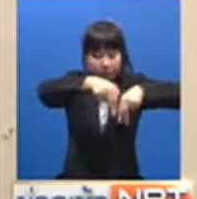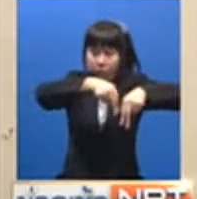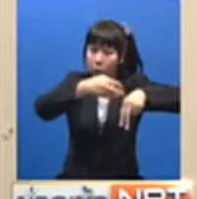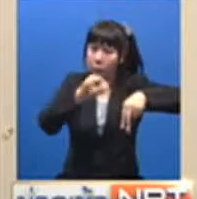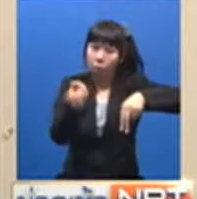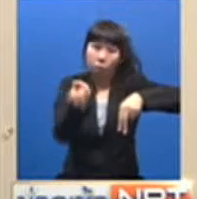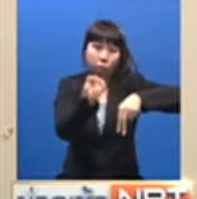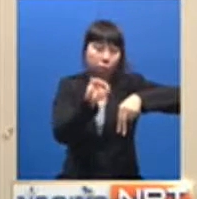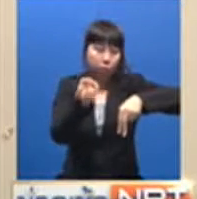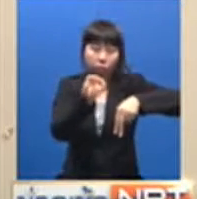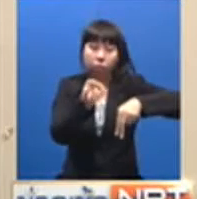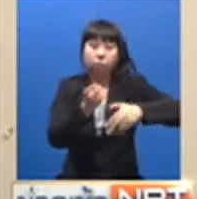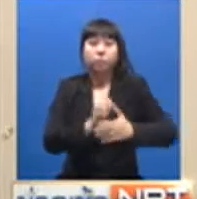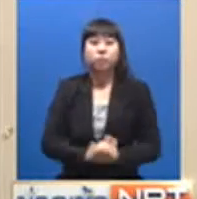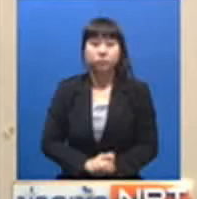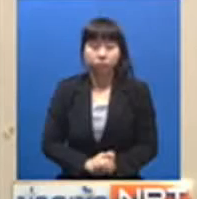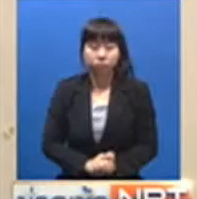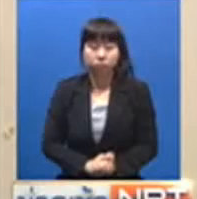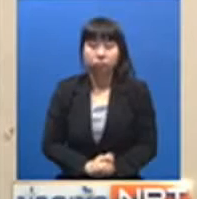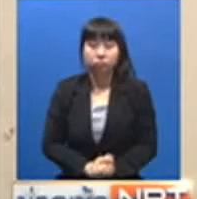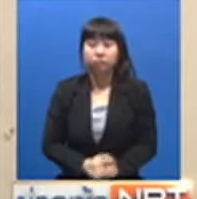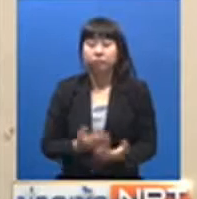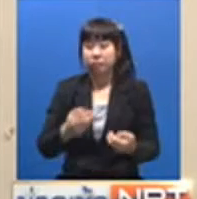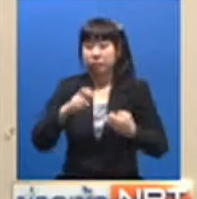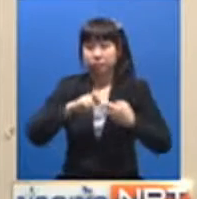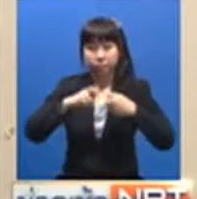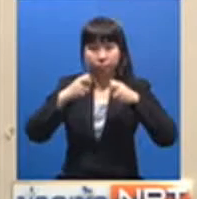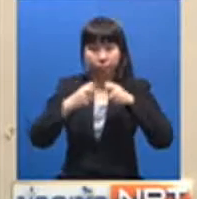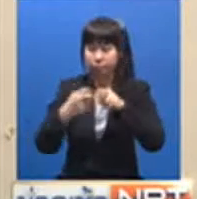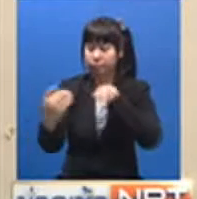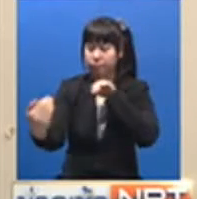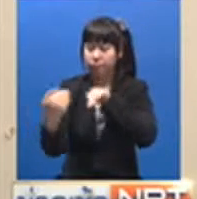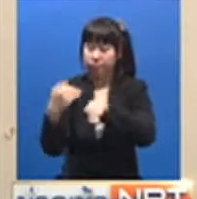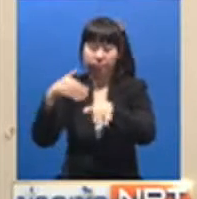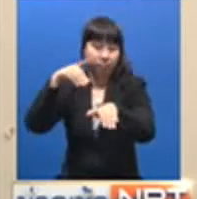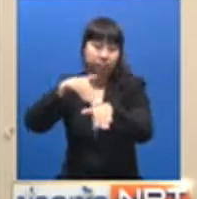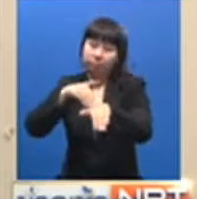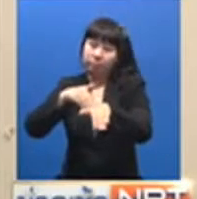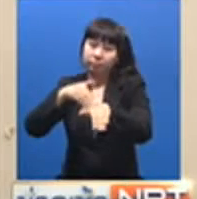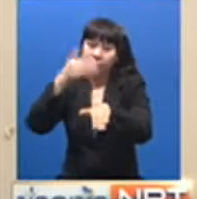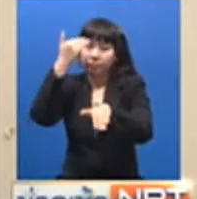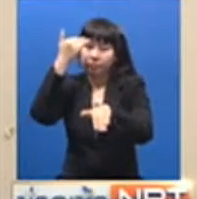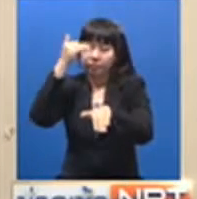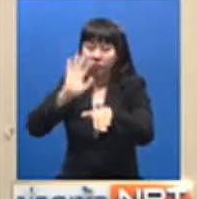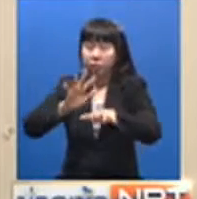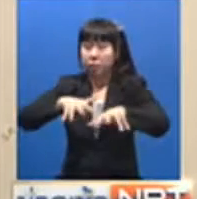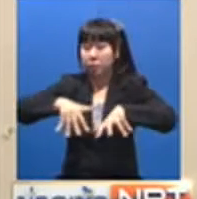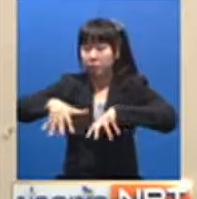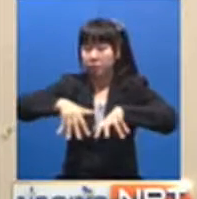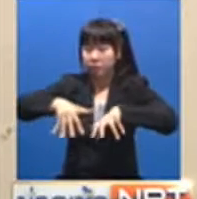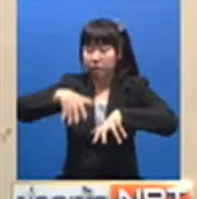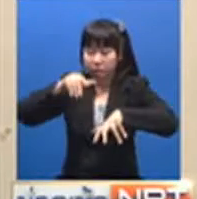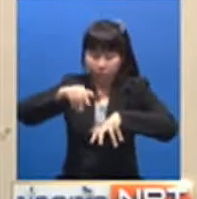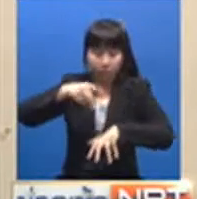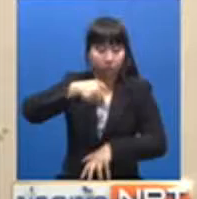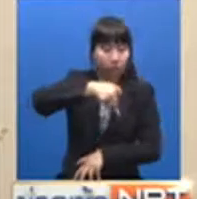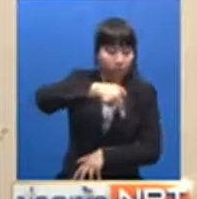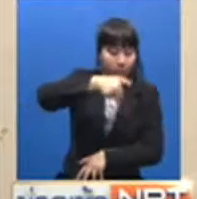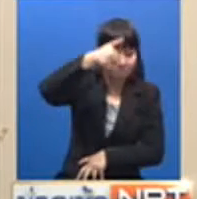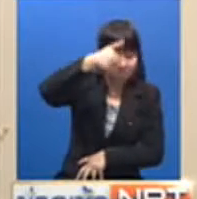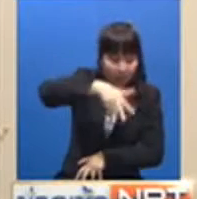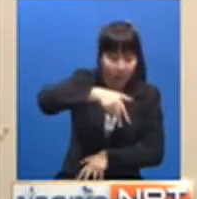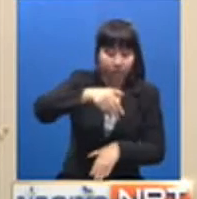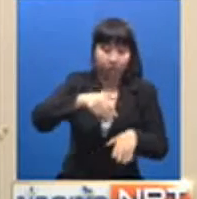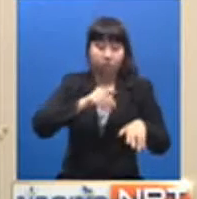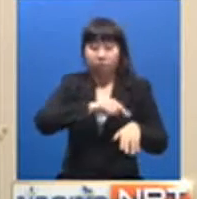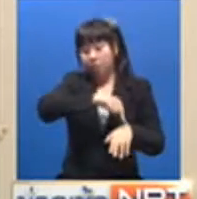ากนะครับแล้วก็ทำปัญหาการจราจรติดขัดมากเพราะว่าเนื่องจากประชาชนเนี่ยเดินฟุตบาทไม่ได้ต้องมาเดินบนผิว